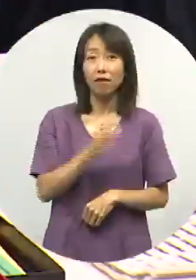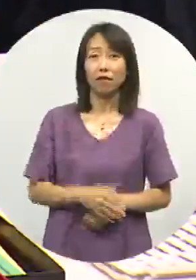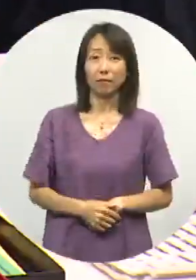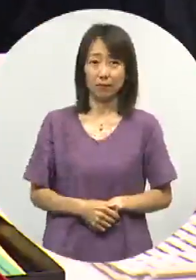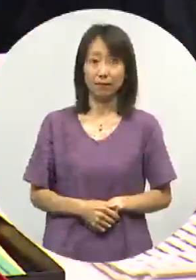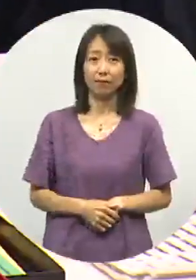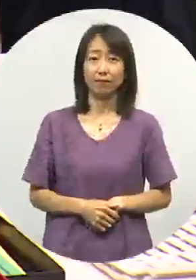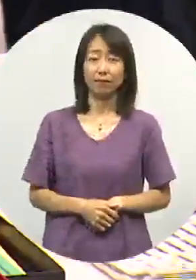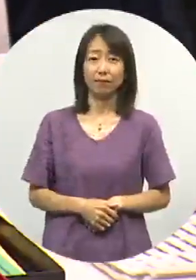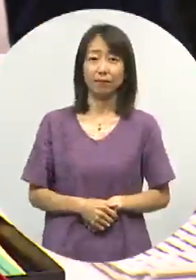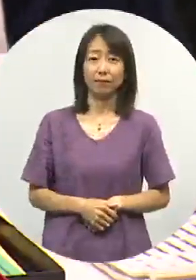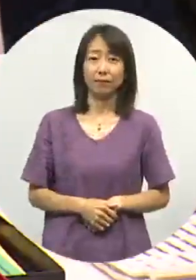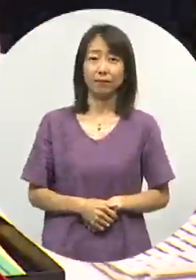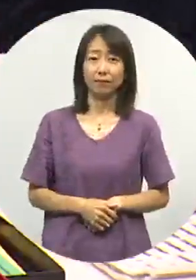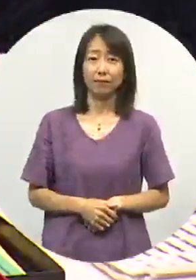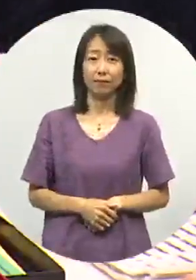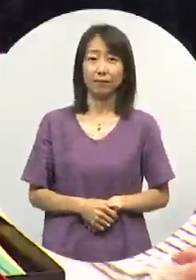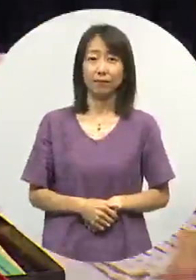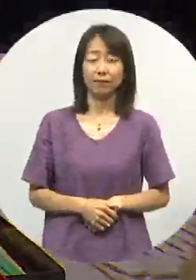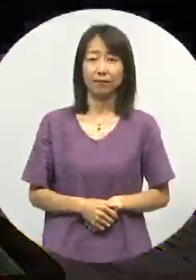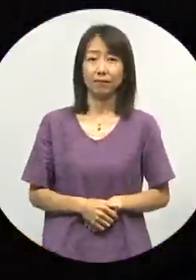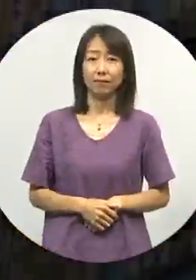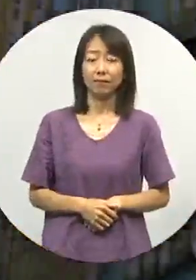います。